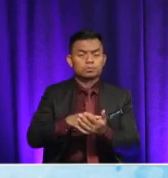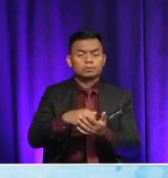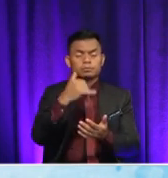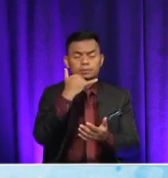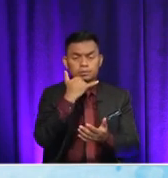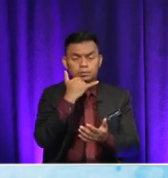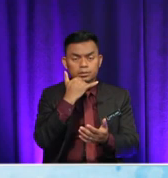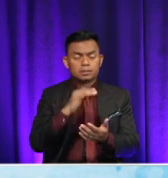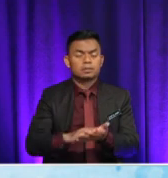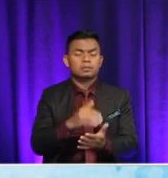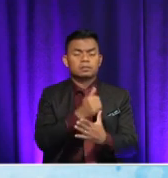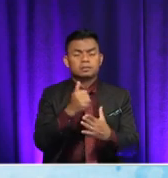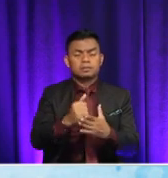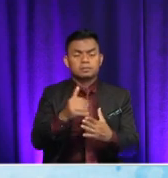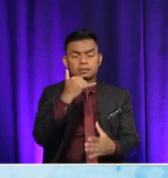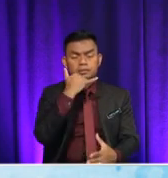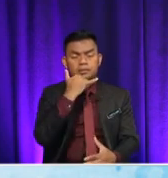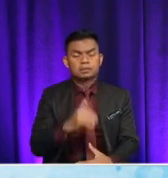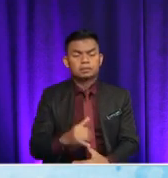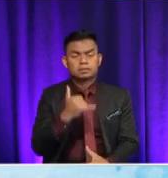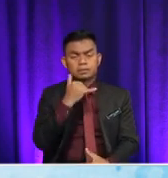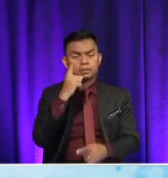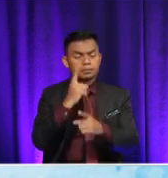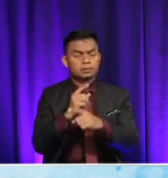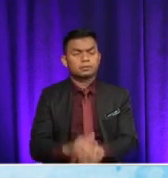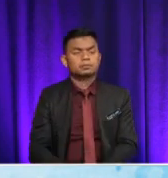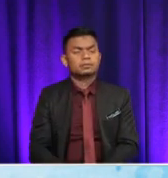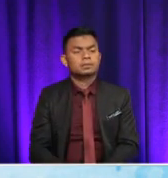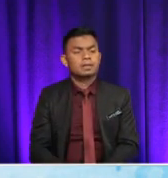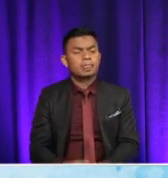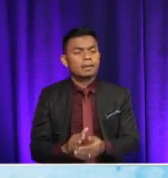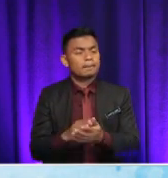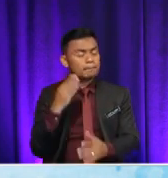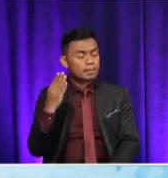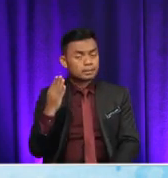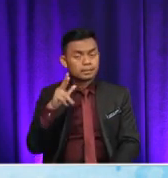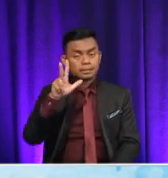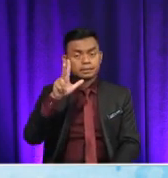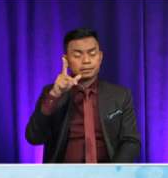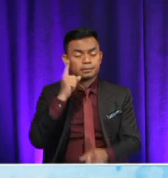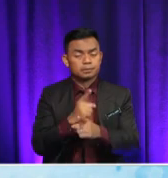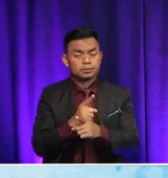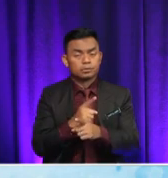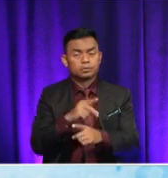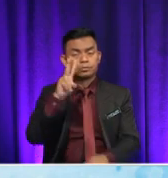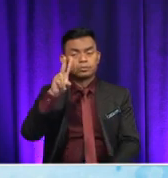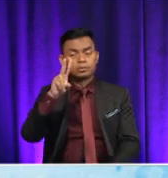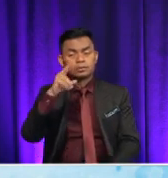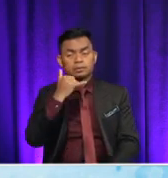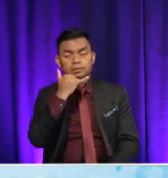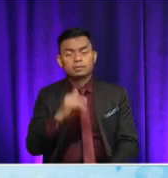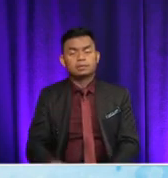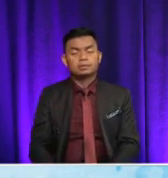bilangan yang betul akan lebih banyak daripada yang salah biasanya tiga bentuk dua salah empat betul satu salah oke